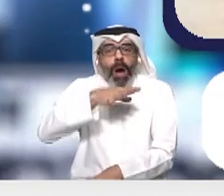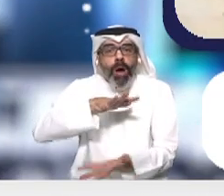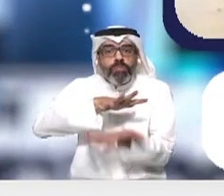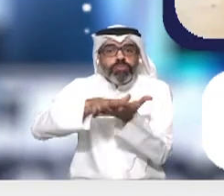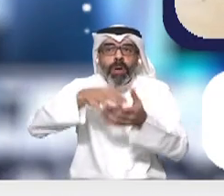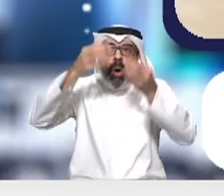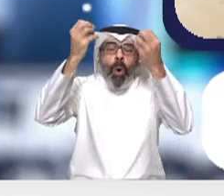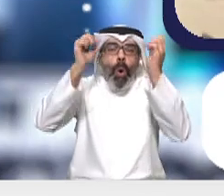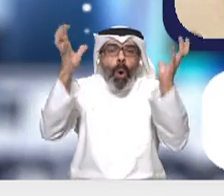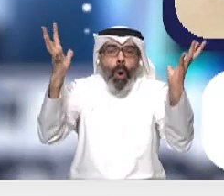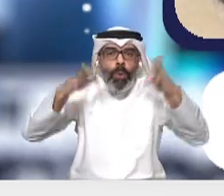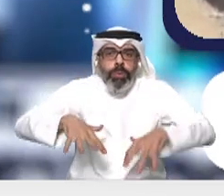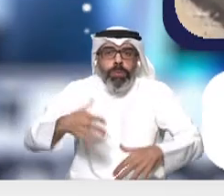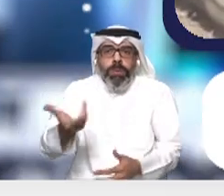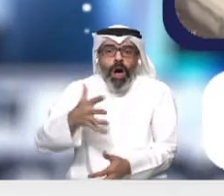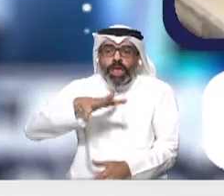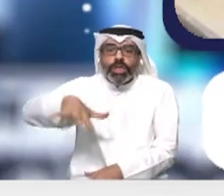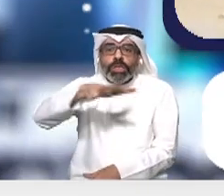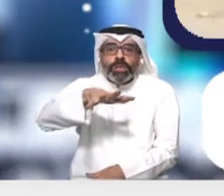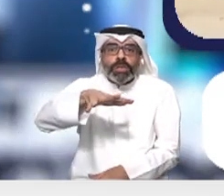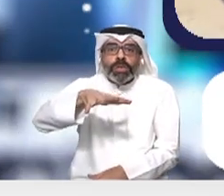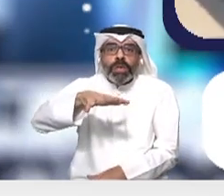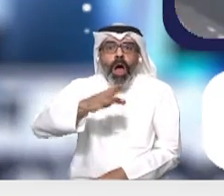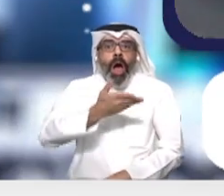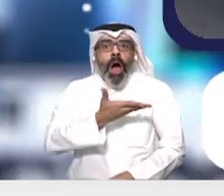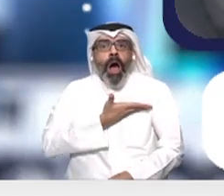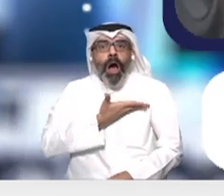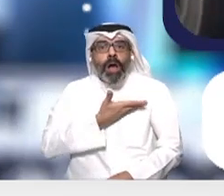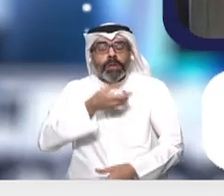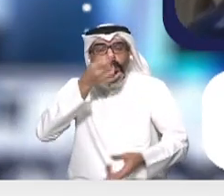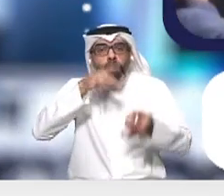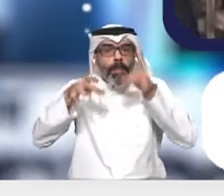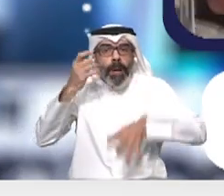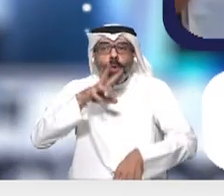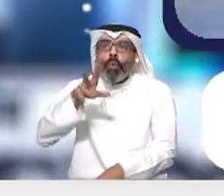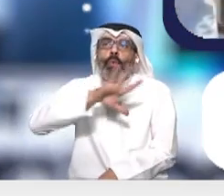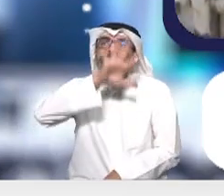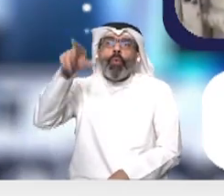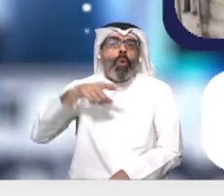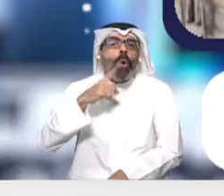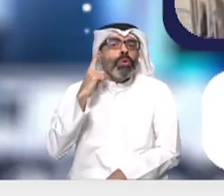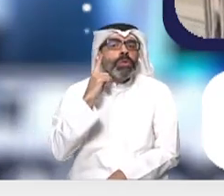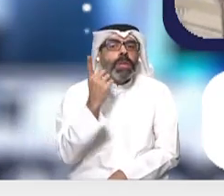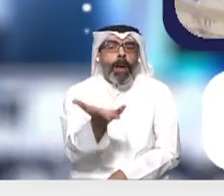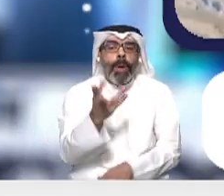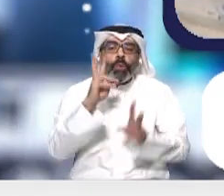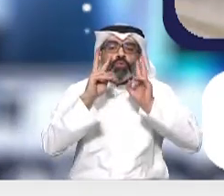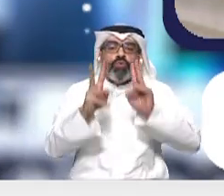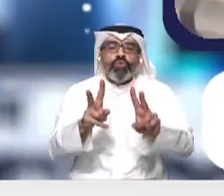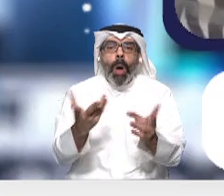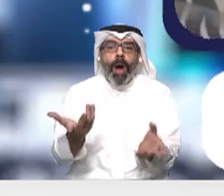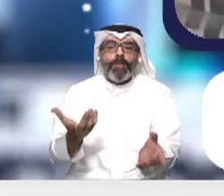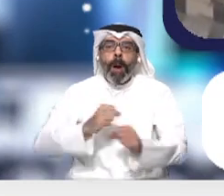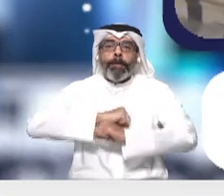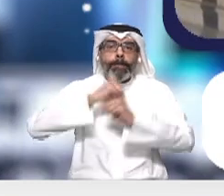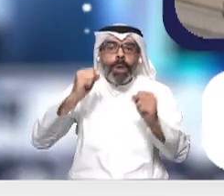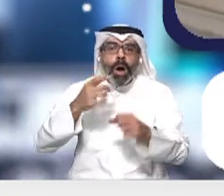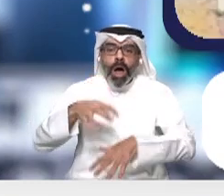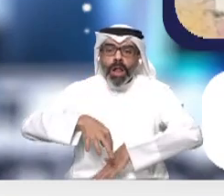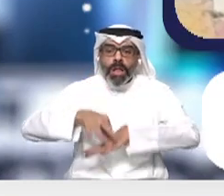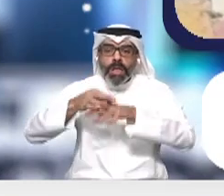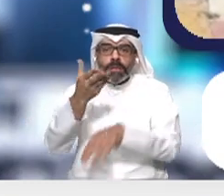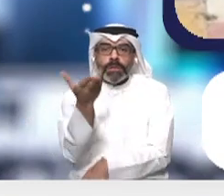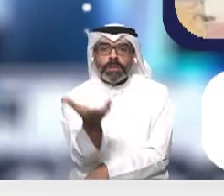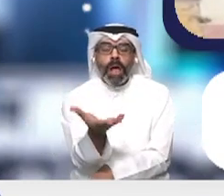التي وصل إليها الوضع في غزة أمام مرأة ومسمع من العالم أجمع، يعني وضع إنساني